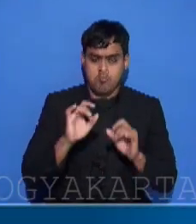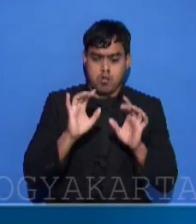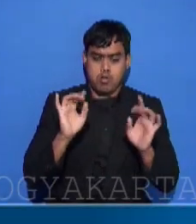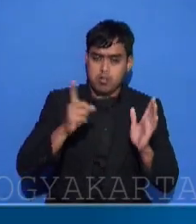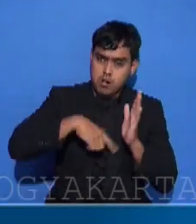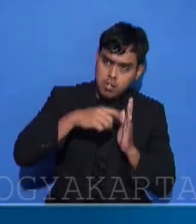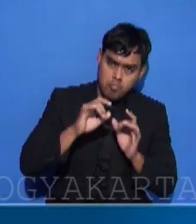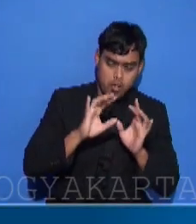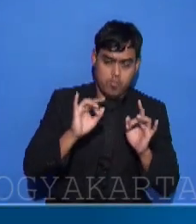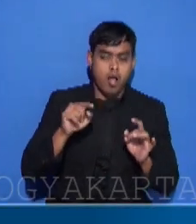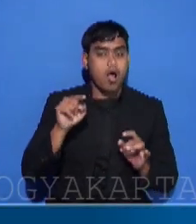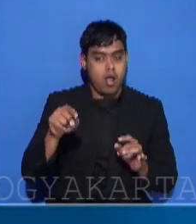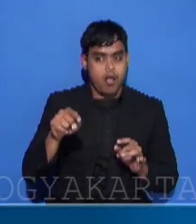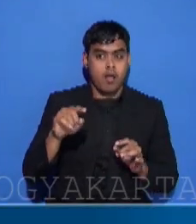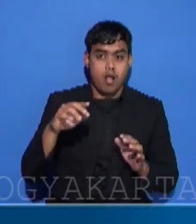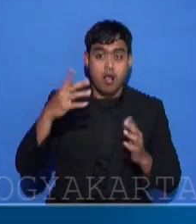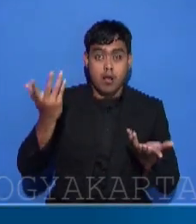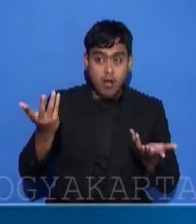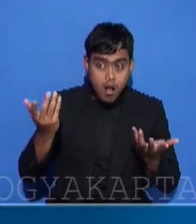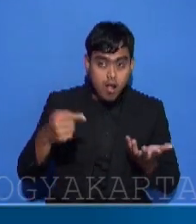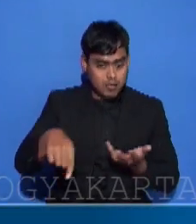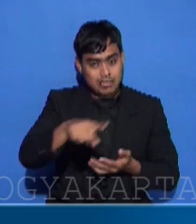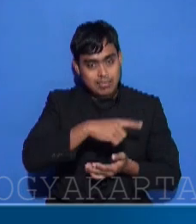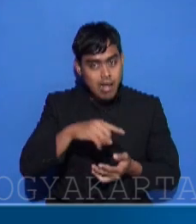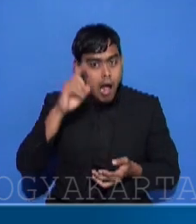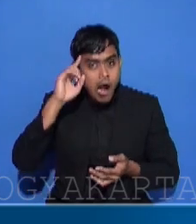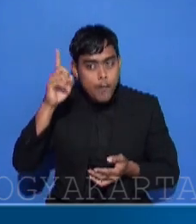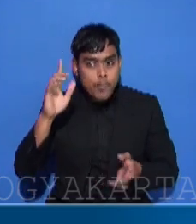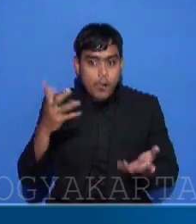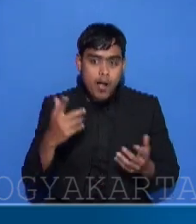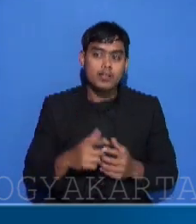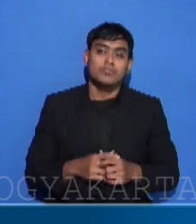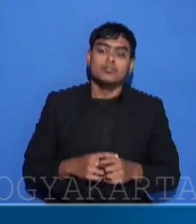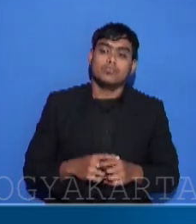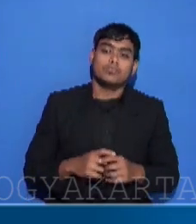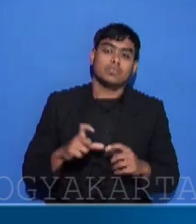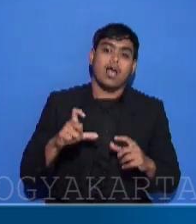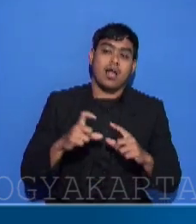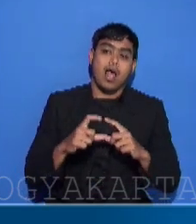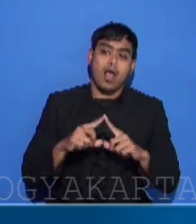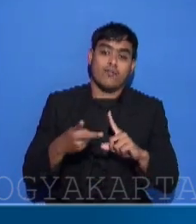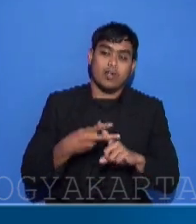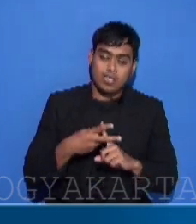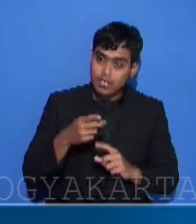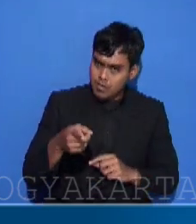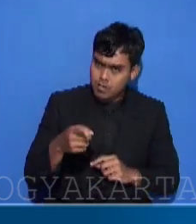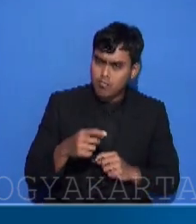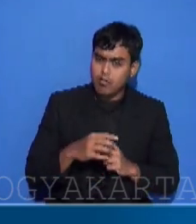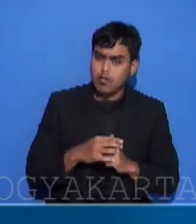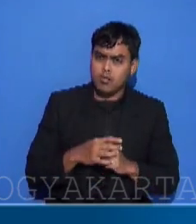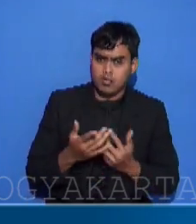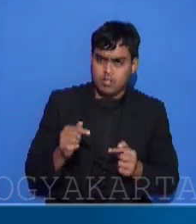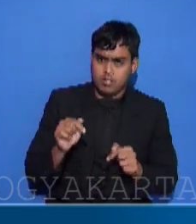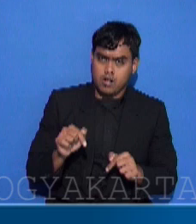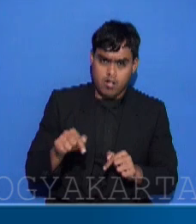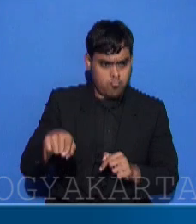harapannya dengan diadakan sedan advertival ini di internasional Resident effestival yang melibatkan karya dari Indonesia dan